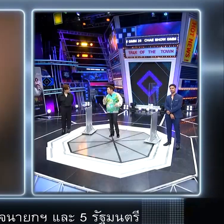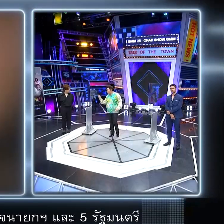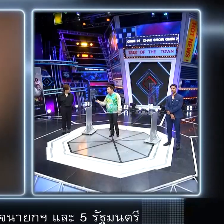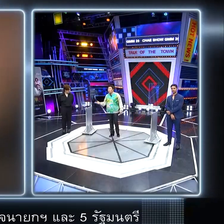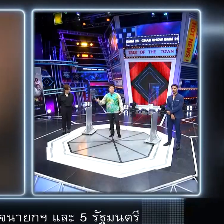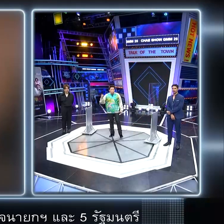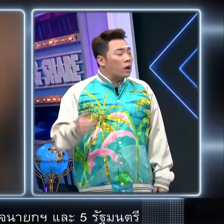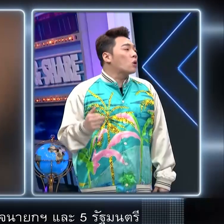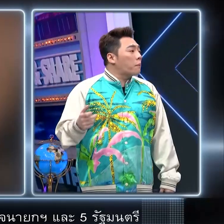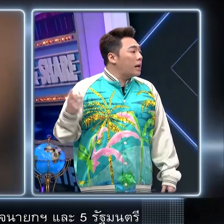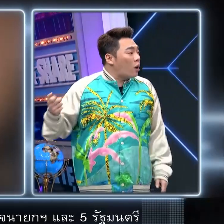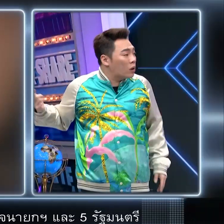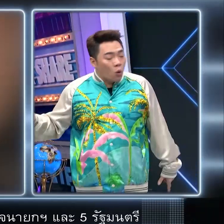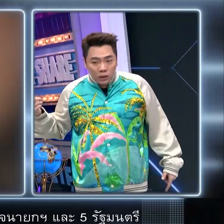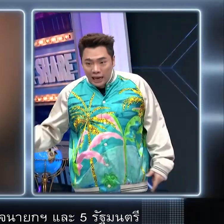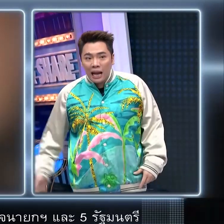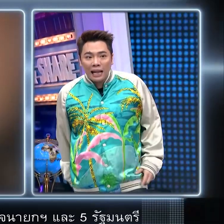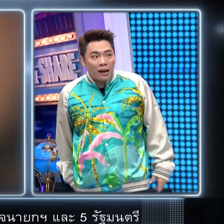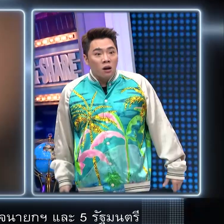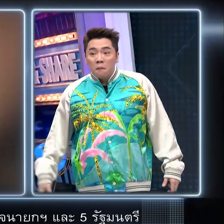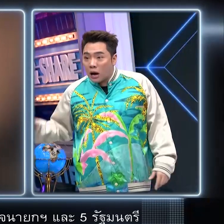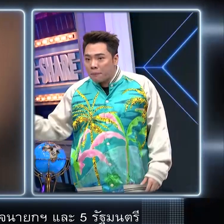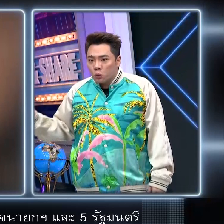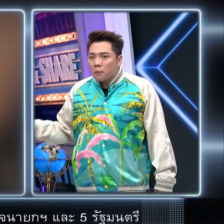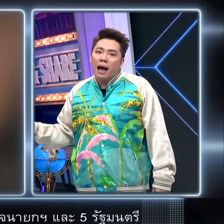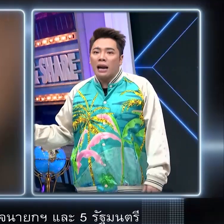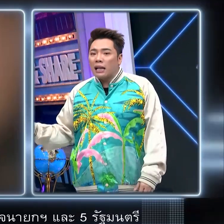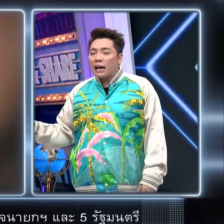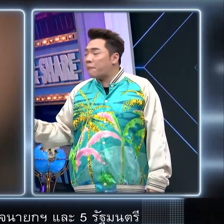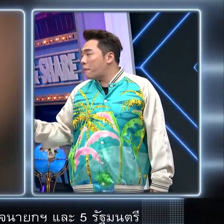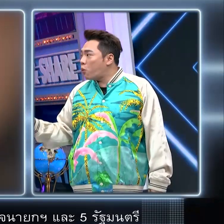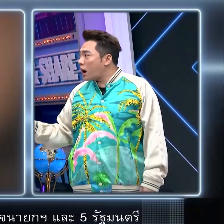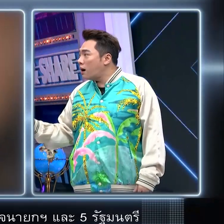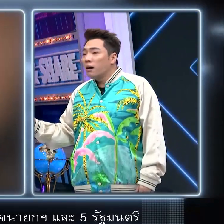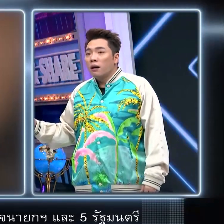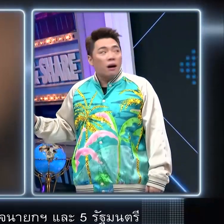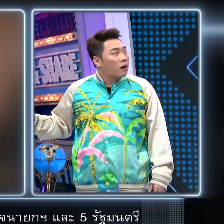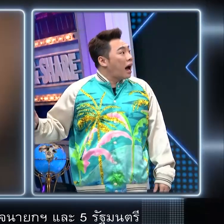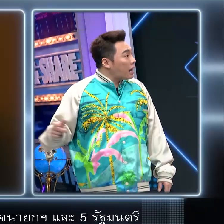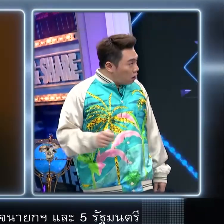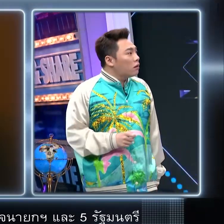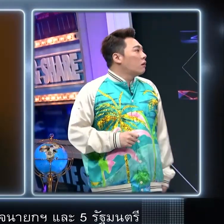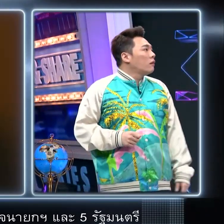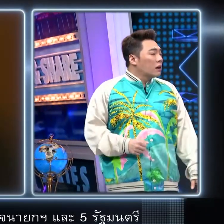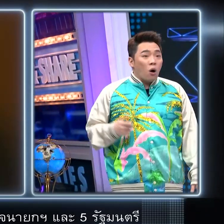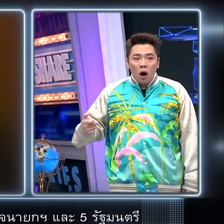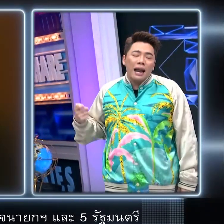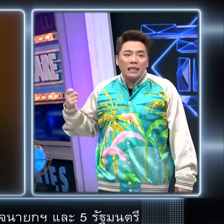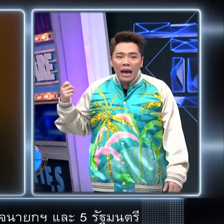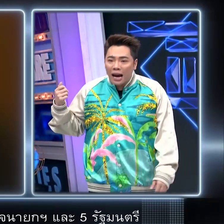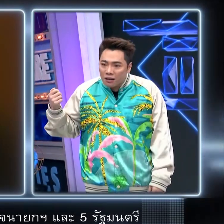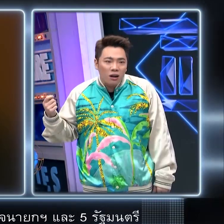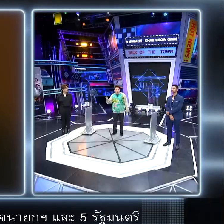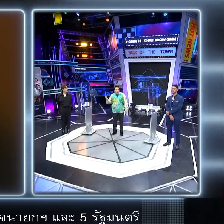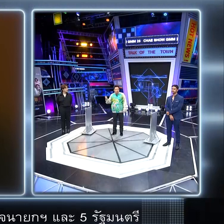เรื่องซิโนแว ค แล้วพรุ่งนี้คงจะมีเราคงจะเห็นไฮไลท์เพราะการประชุมสภาครั้งนี้กลายเป็นแบบว่าไฮไลท์เยอะแล้วออนไลน์